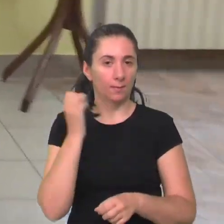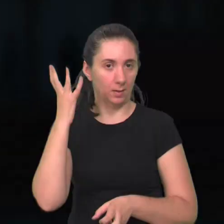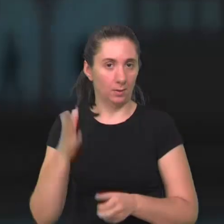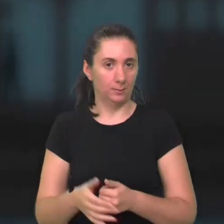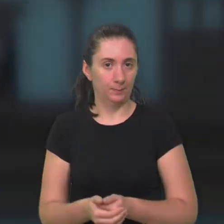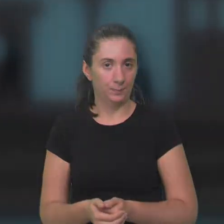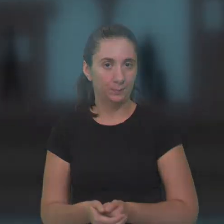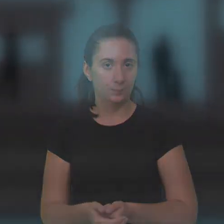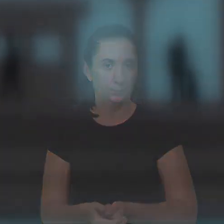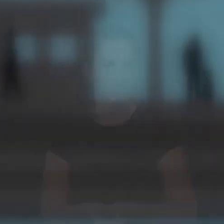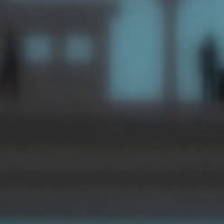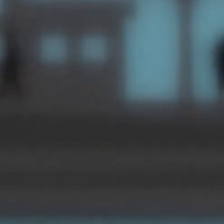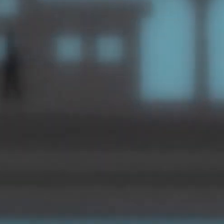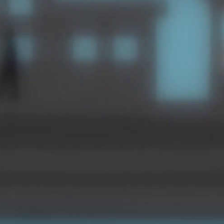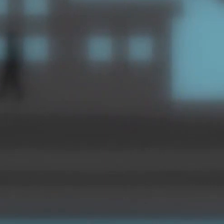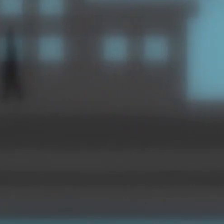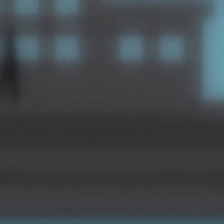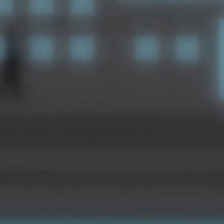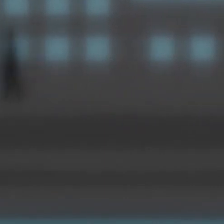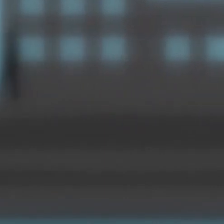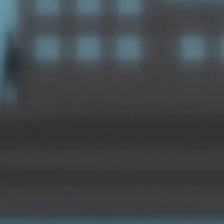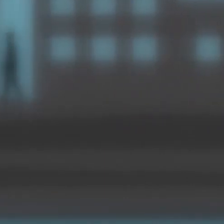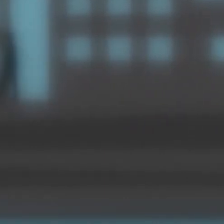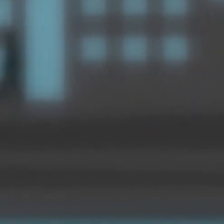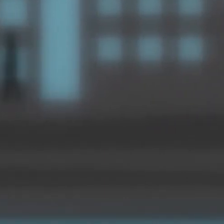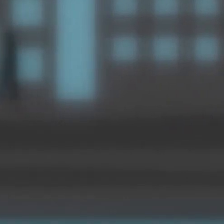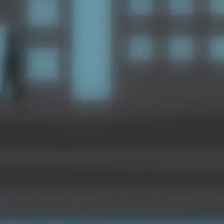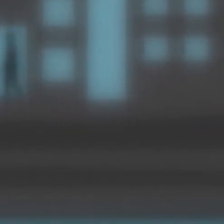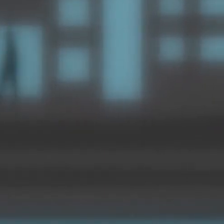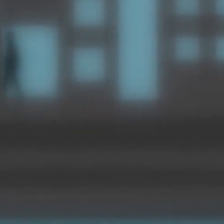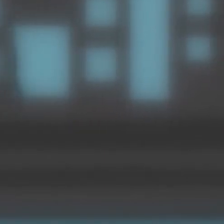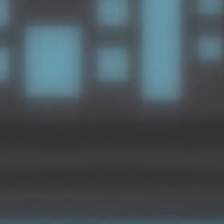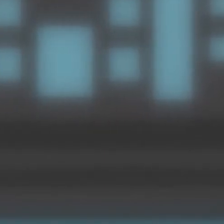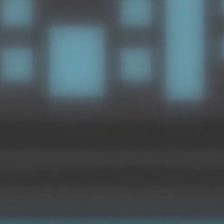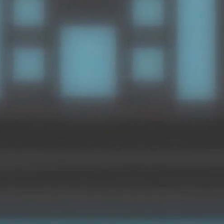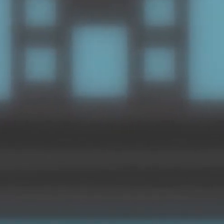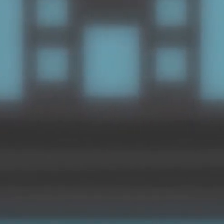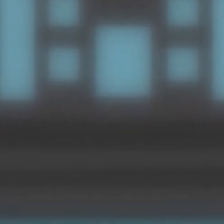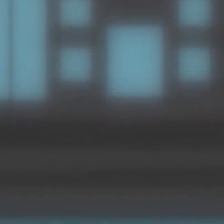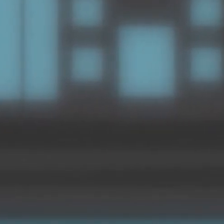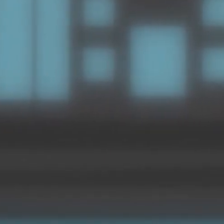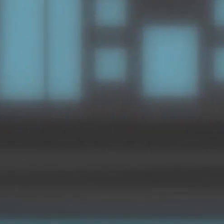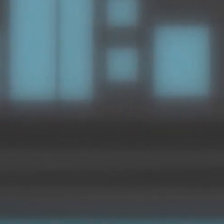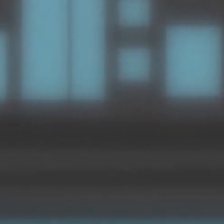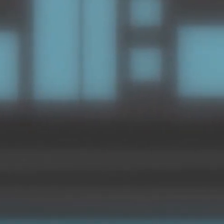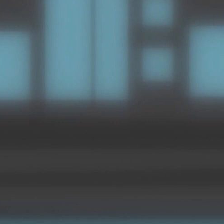dana. I can do anything, I can reach any goal